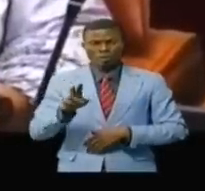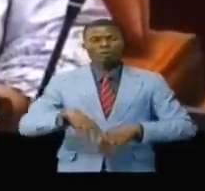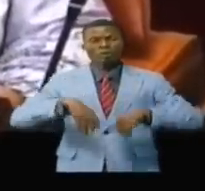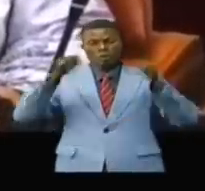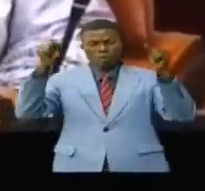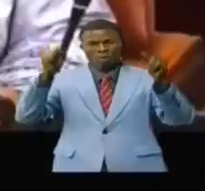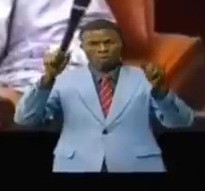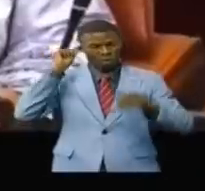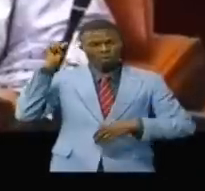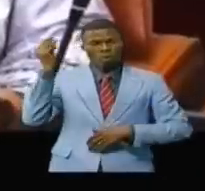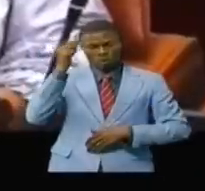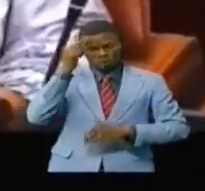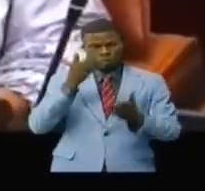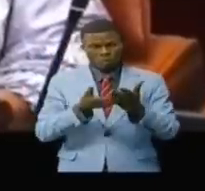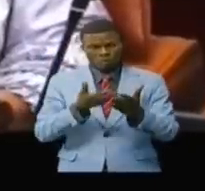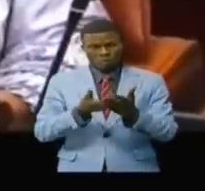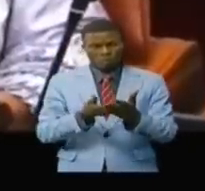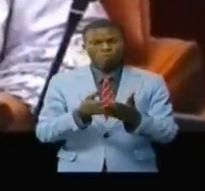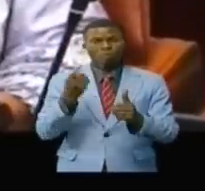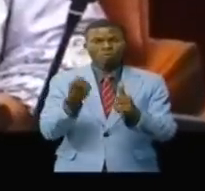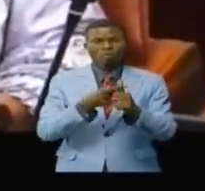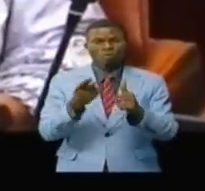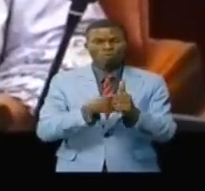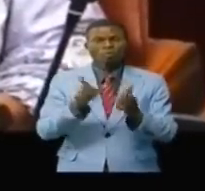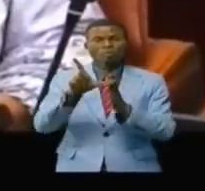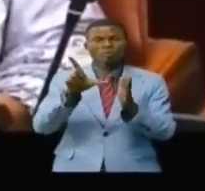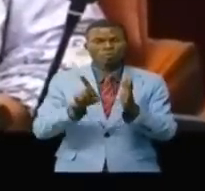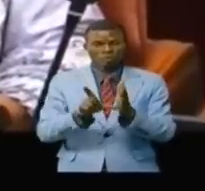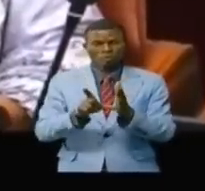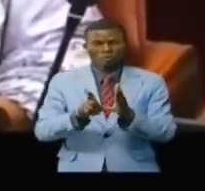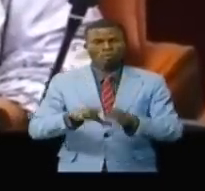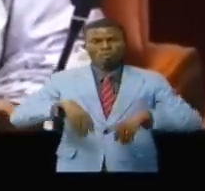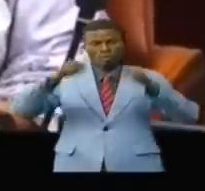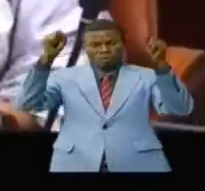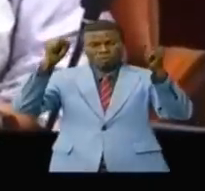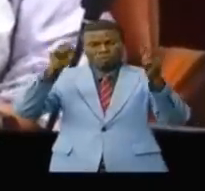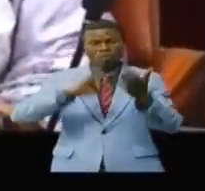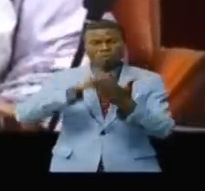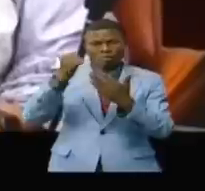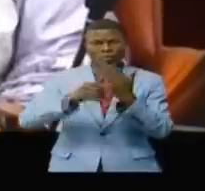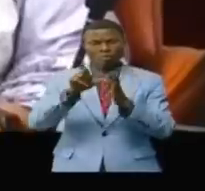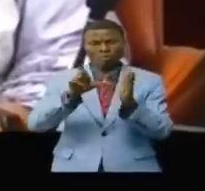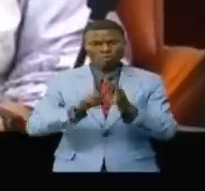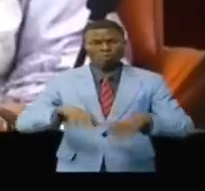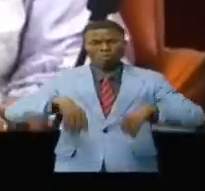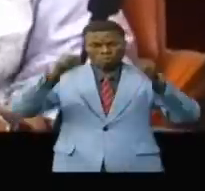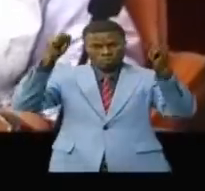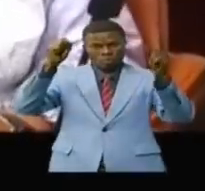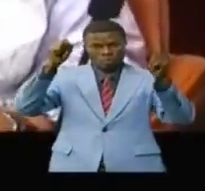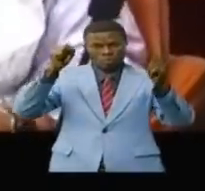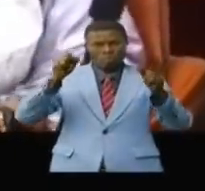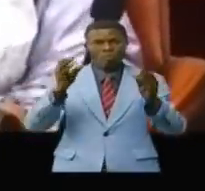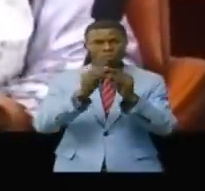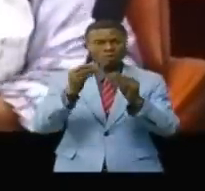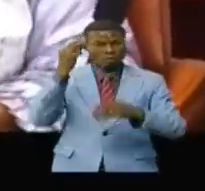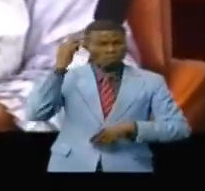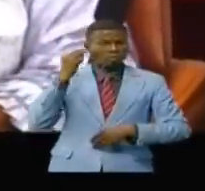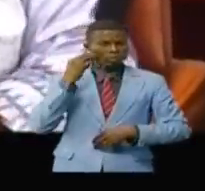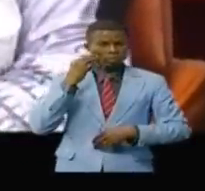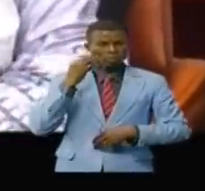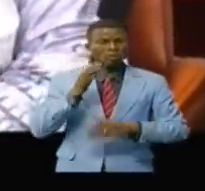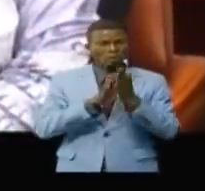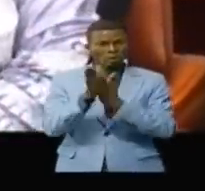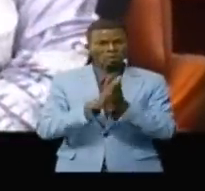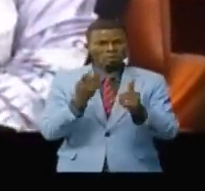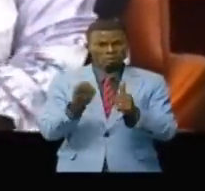habilitation du gouvernement. Il s'agit de lois qui ont été adoptées, des projets de loi qui ont été adoptés en Conseil de ministres portant